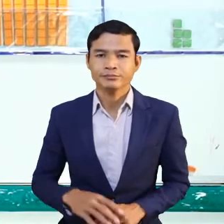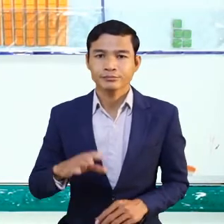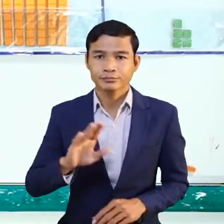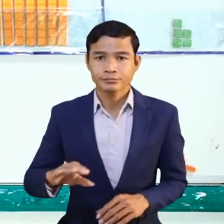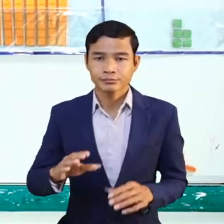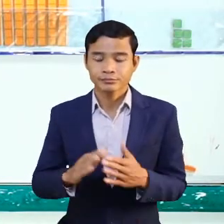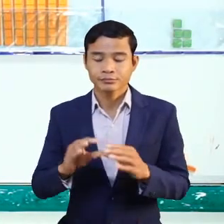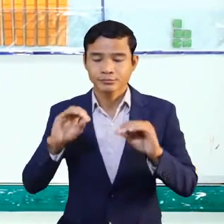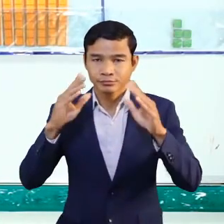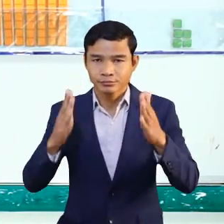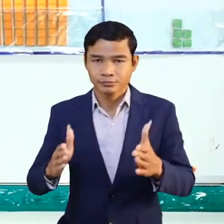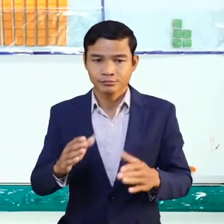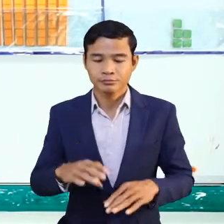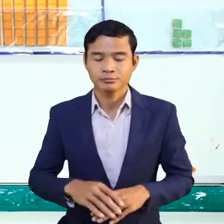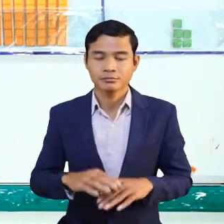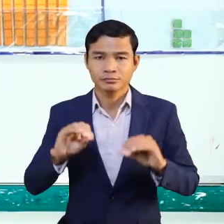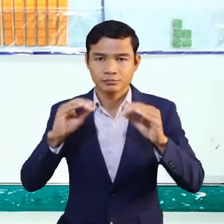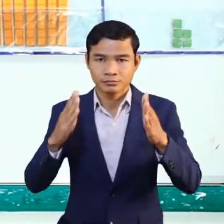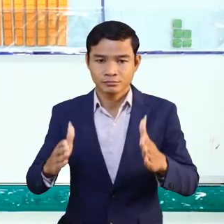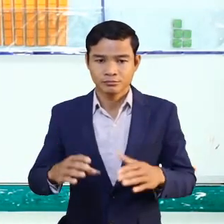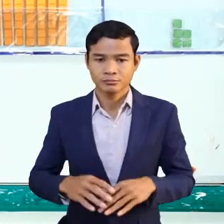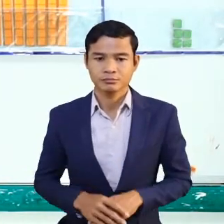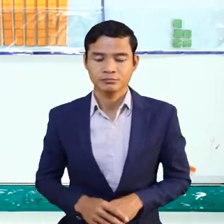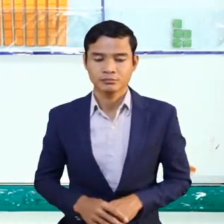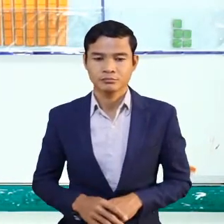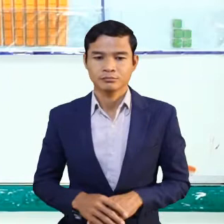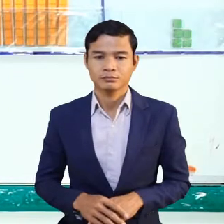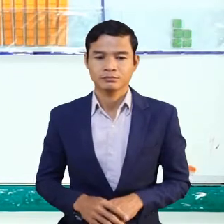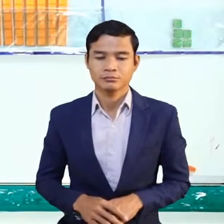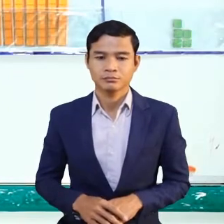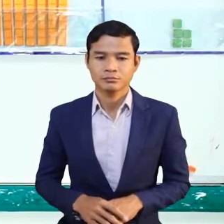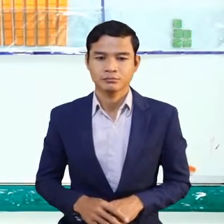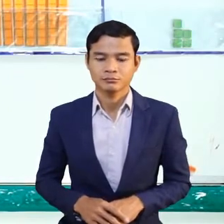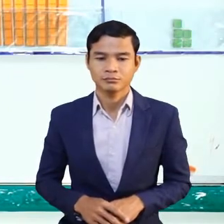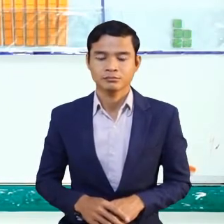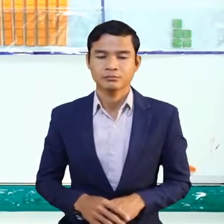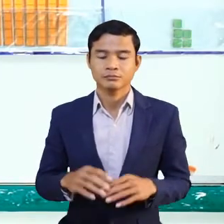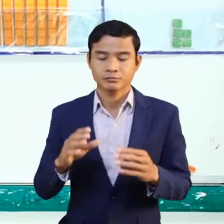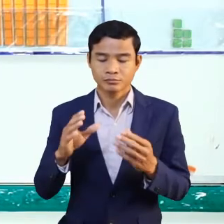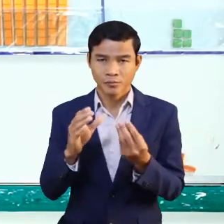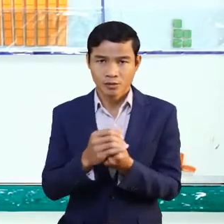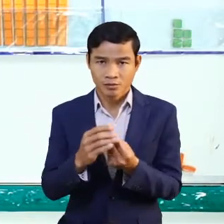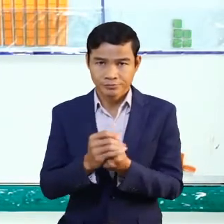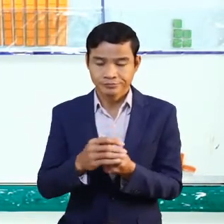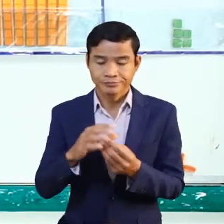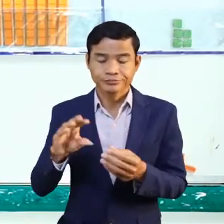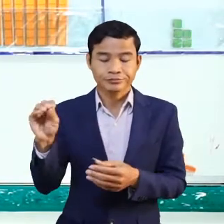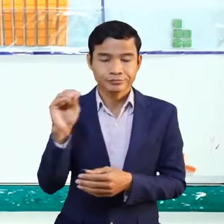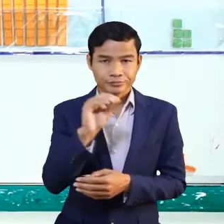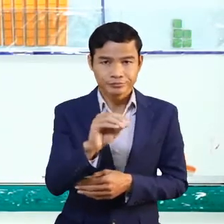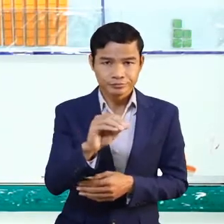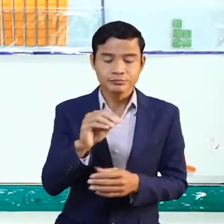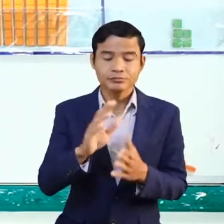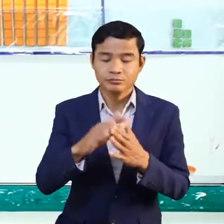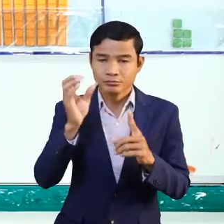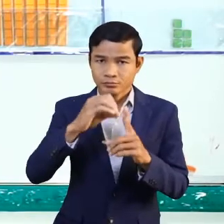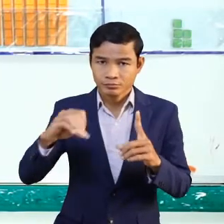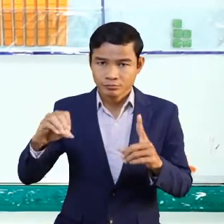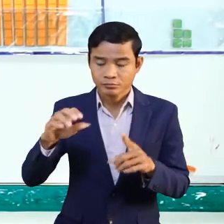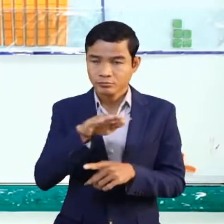ចាអញ្ចឹងឥឡូវចេះណាអ្នកគ្រូស្រង់តោះឥឡូវអ្នកគ្រូស្រង់ចំនួននេះយកដាក់ជាជួររបស់លេខជួរដេកសិនណាកូនណា